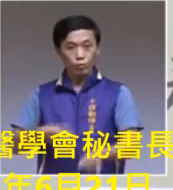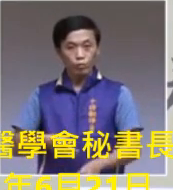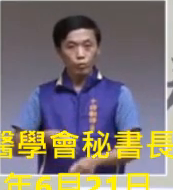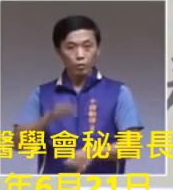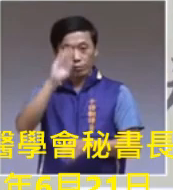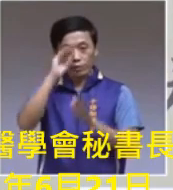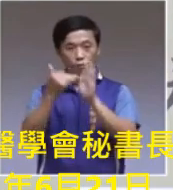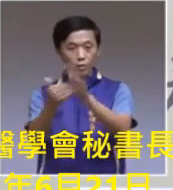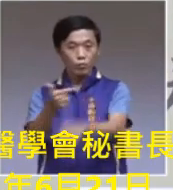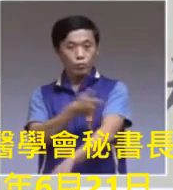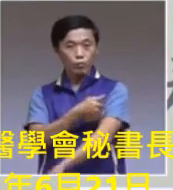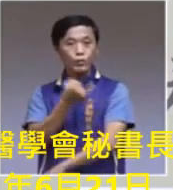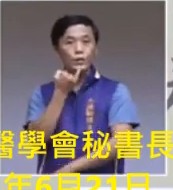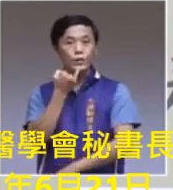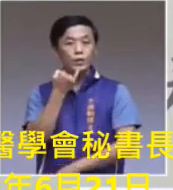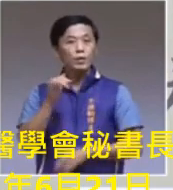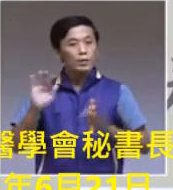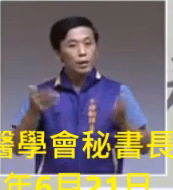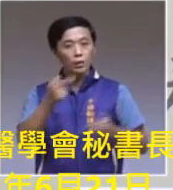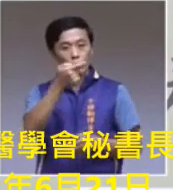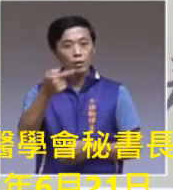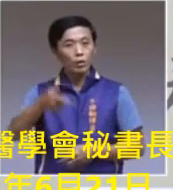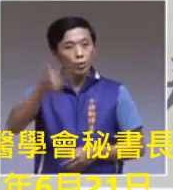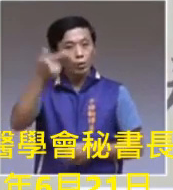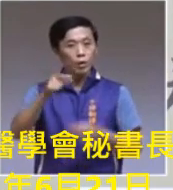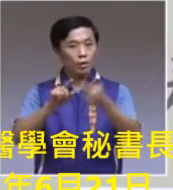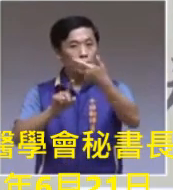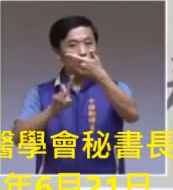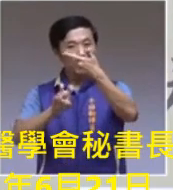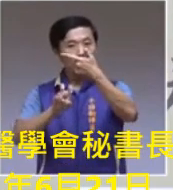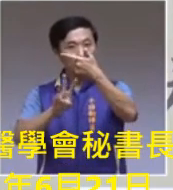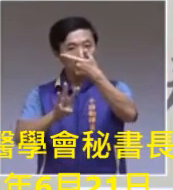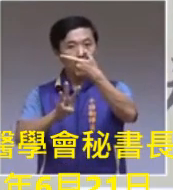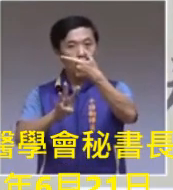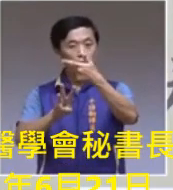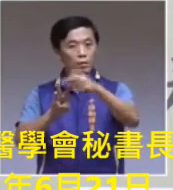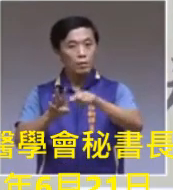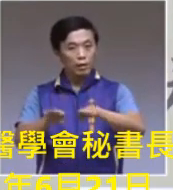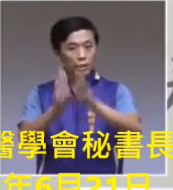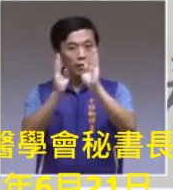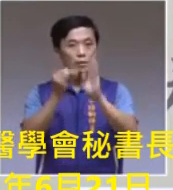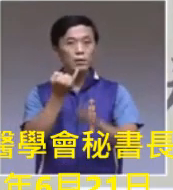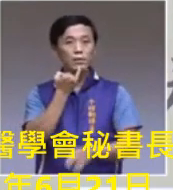的动作，大概最快在6月23号就可以开始来做。